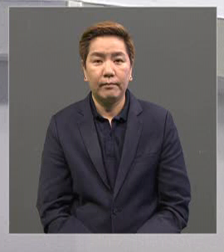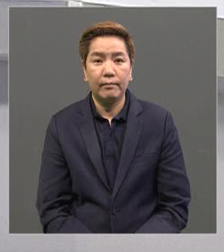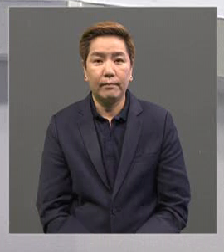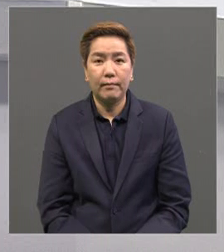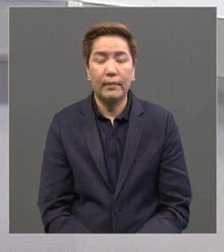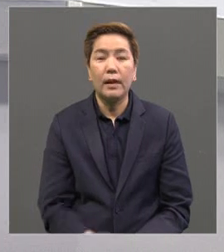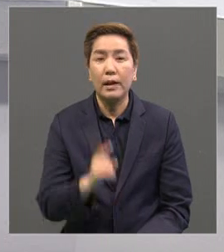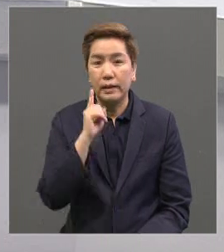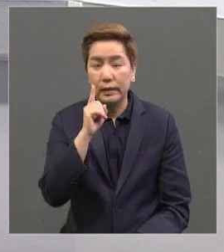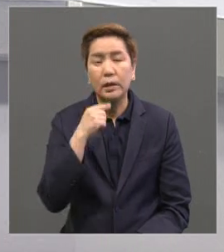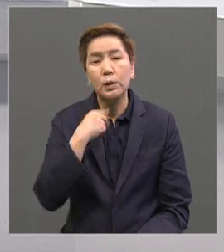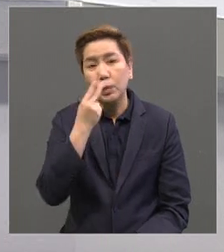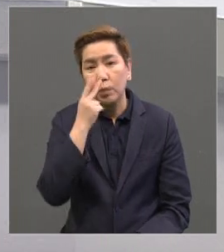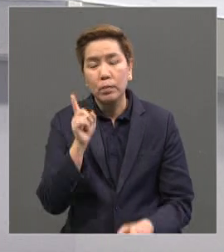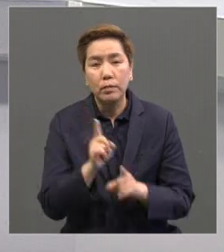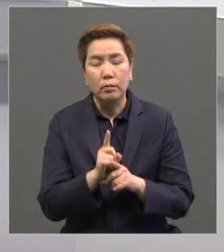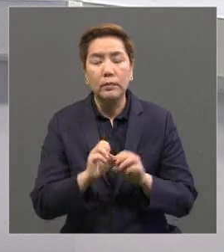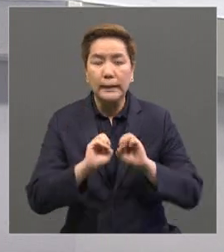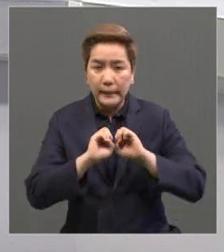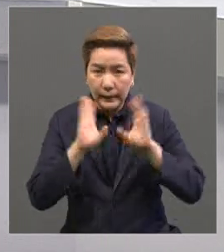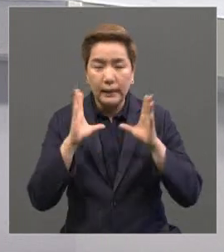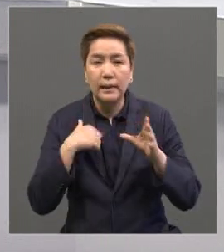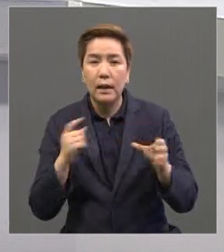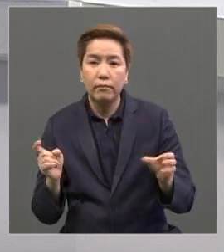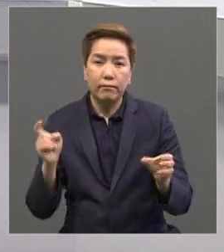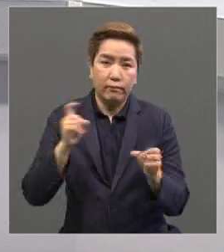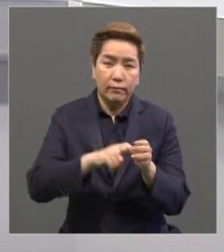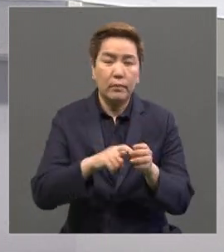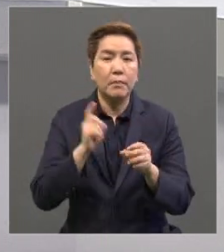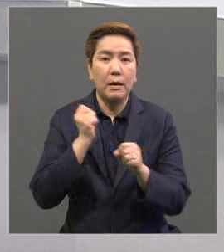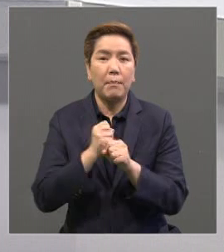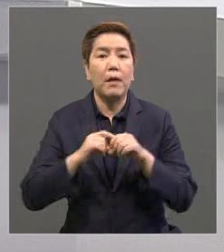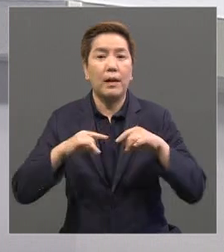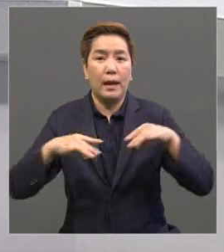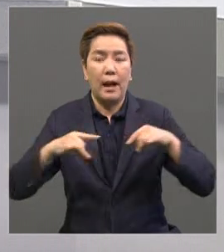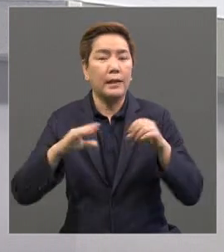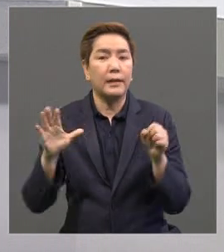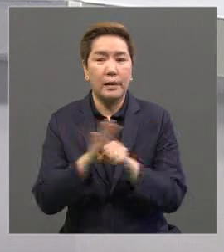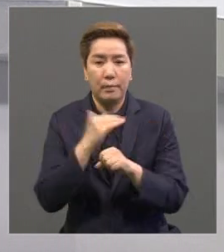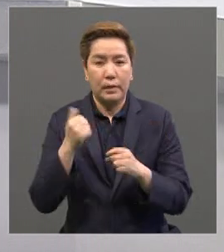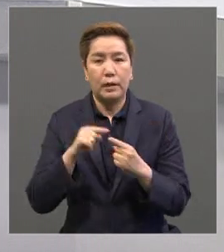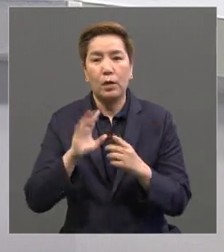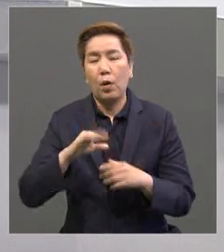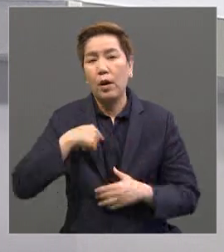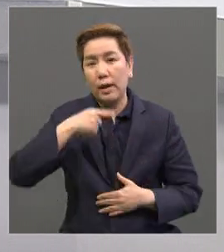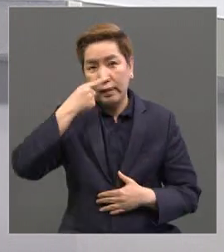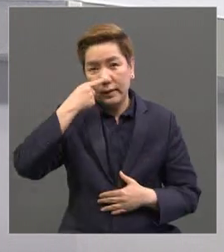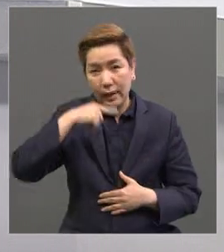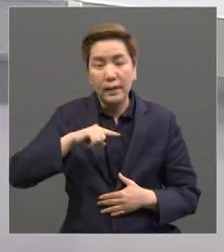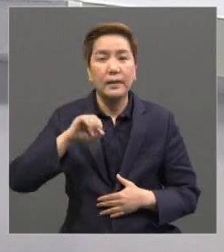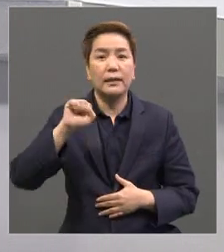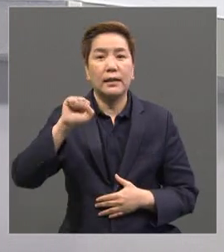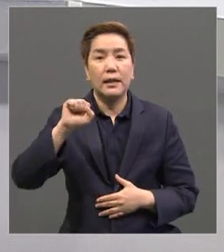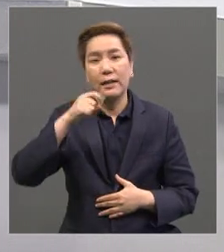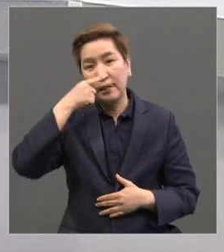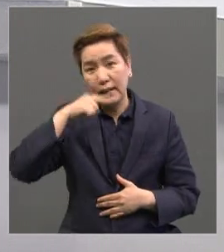อีกหนึ่งพรรคที่ดูเหมือนว่าจะประกาศจุดยืนชัดเจนว่าจะเดินหน้าเป็นฝ่ายค้านแต่ทำหน้าที่ในสภาอย่างเต็มที่ก็คือไทยสร้างไทยไทยสร้าง